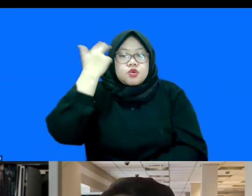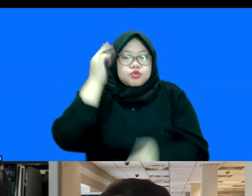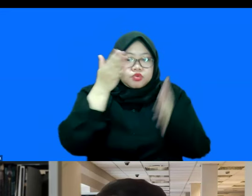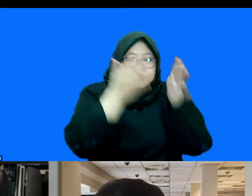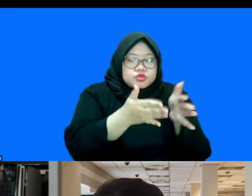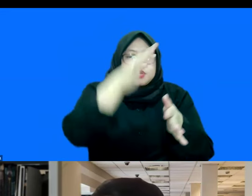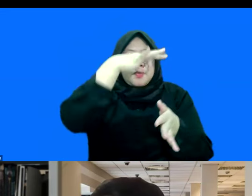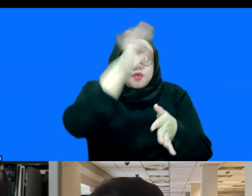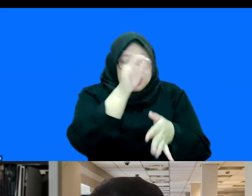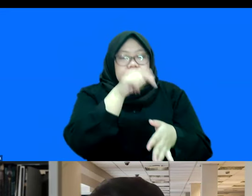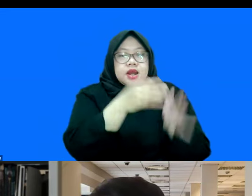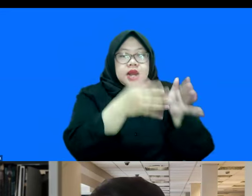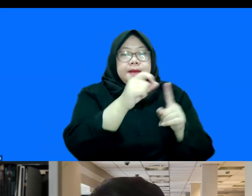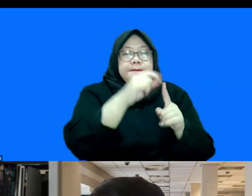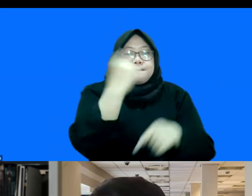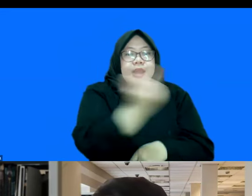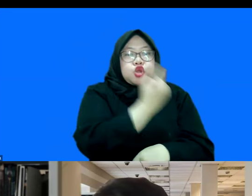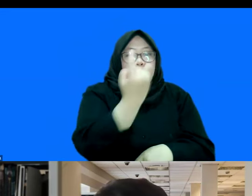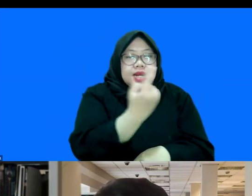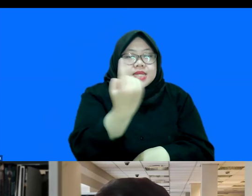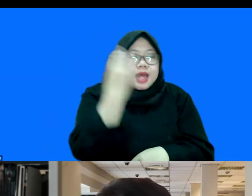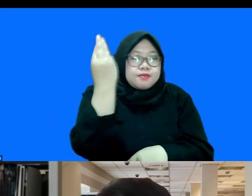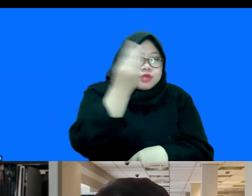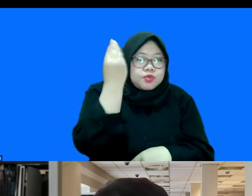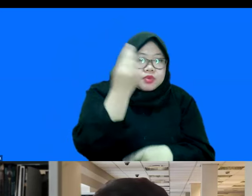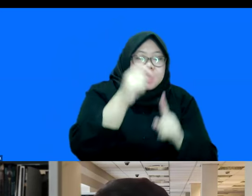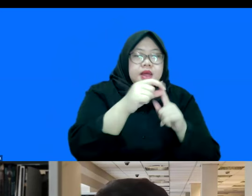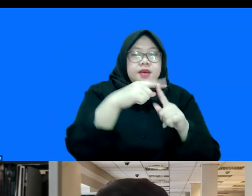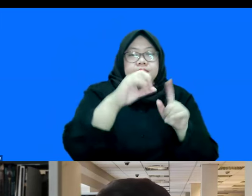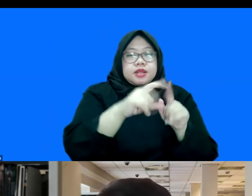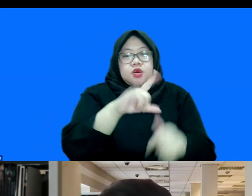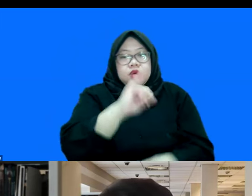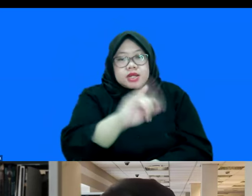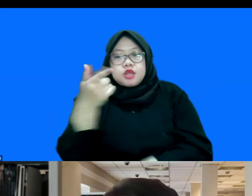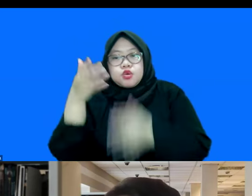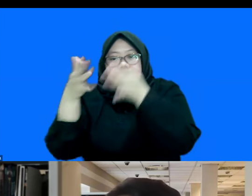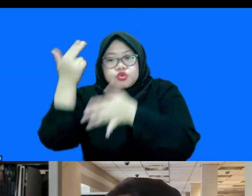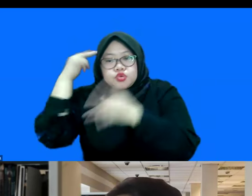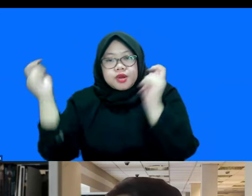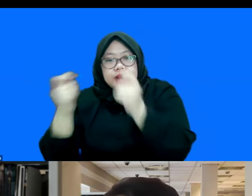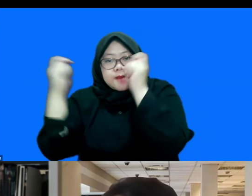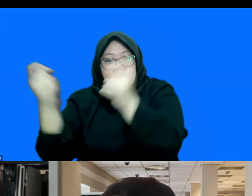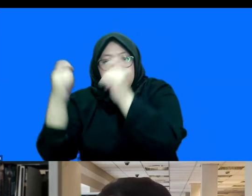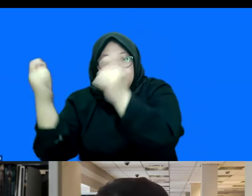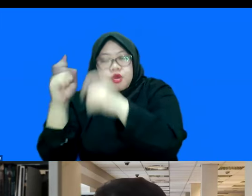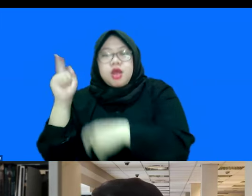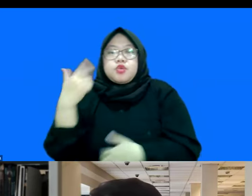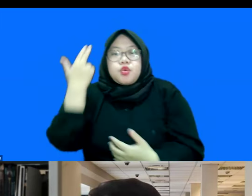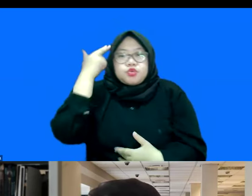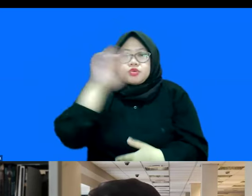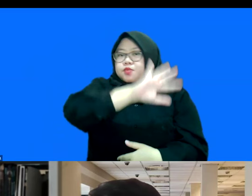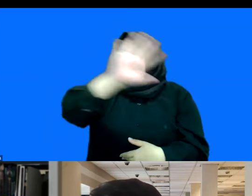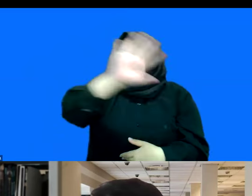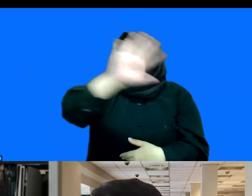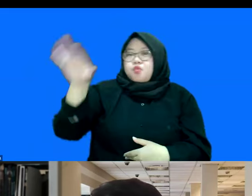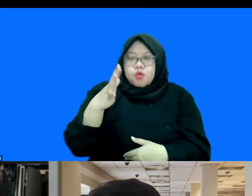yang melakukan patroli atau pengendalian dan keamanan saat proses demonstrasi, atau keseluruhan anggota kepolisian dalam